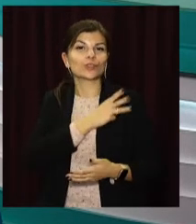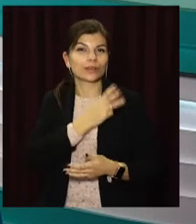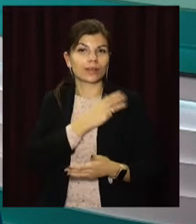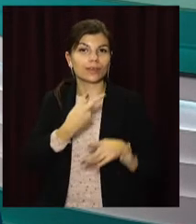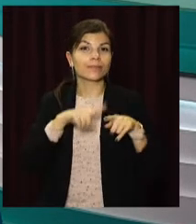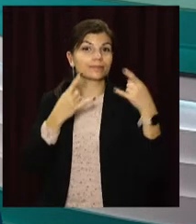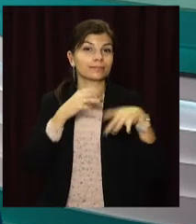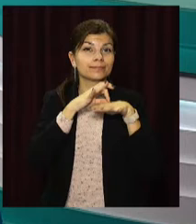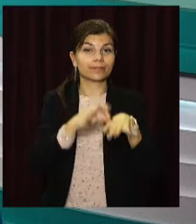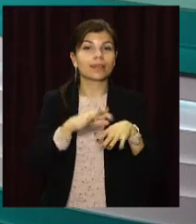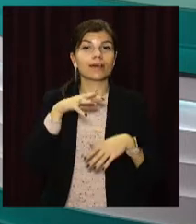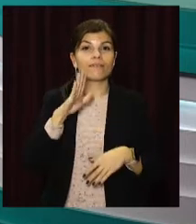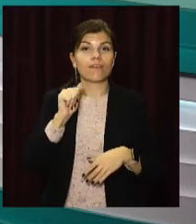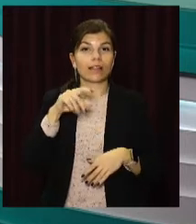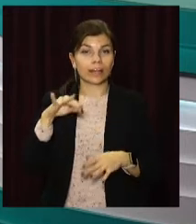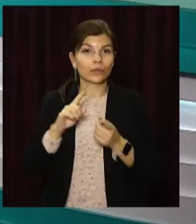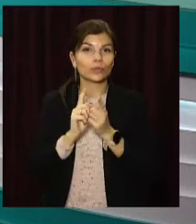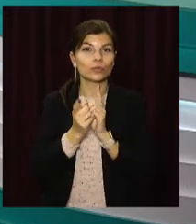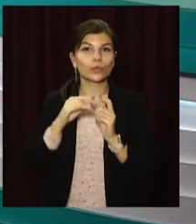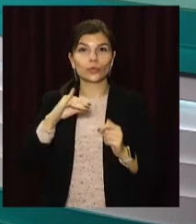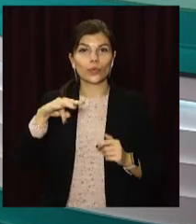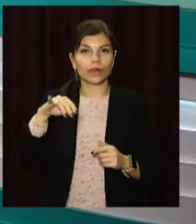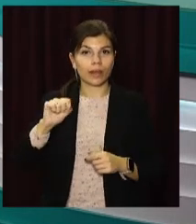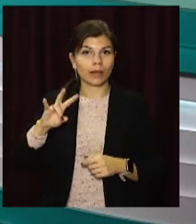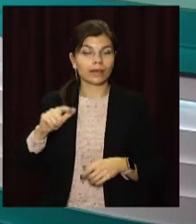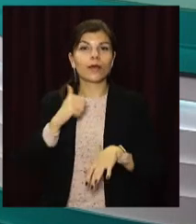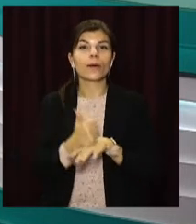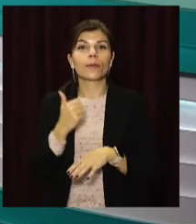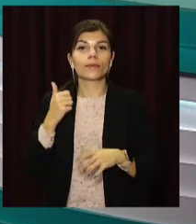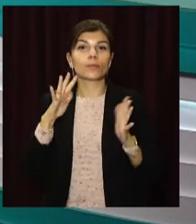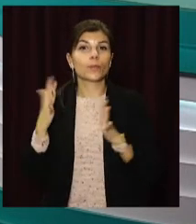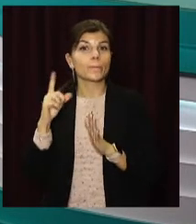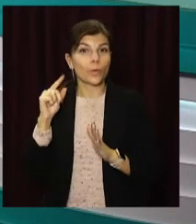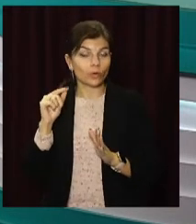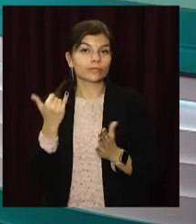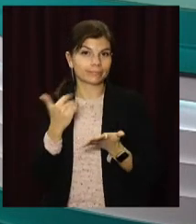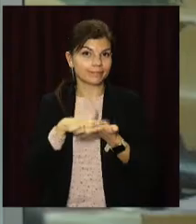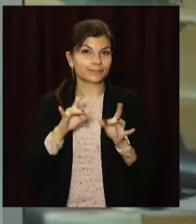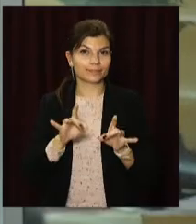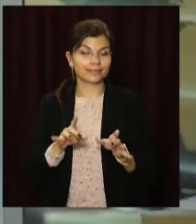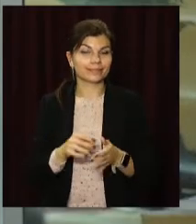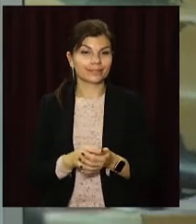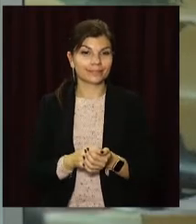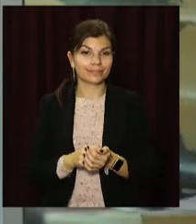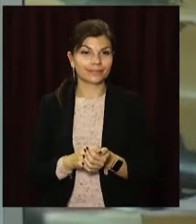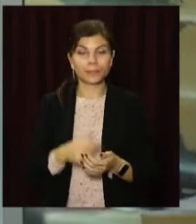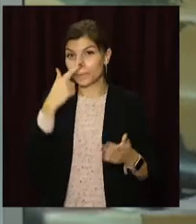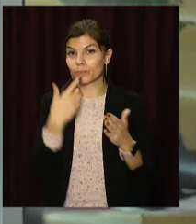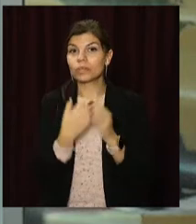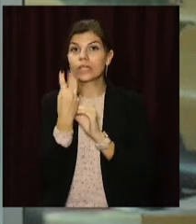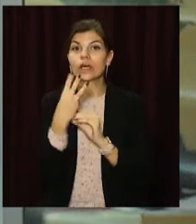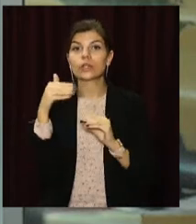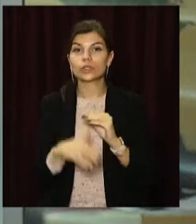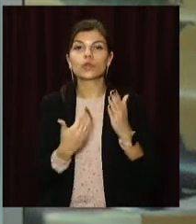та сурдоперекладачка Юліана Пуговкіна. І про головні події понеділка та вихідних дивіться просто зараз. Понад